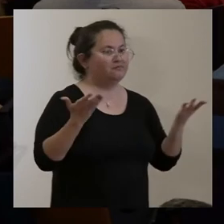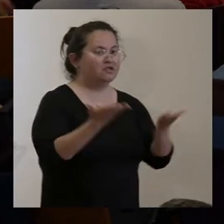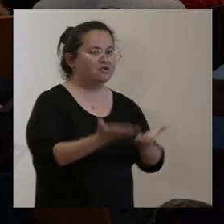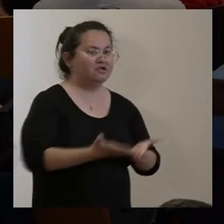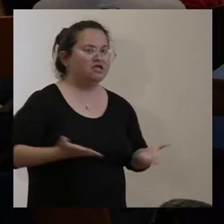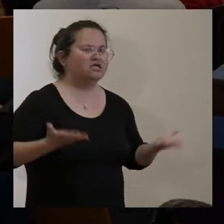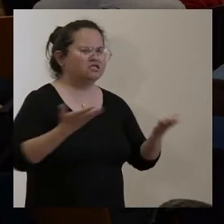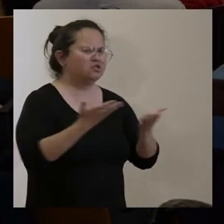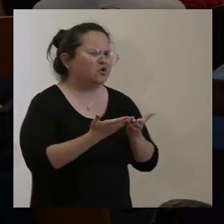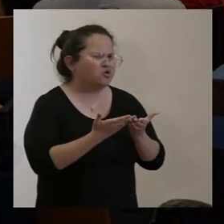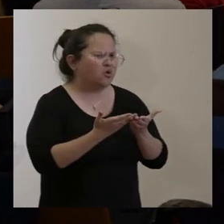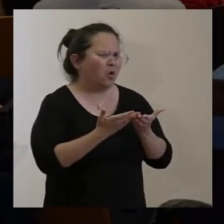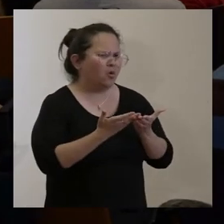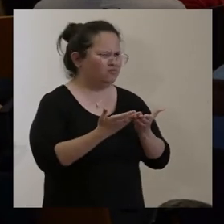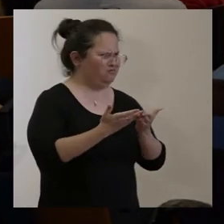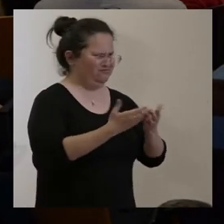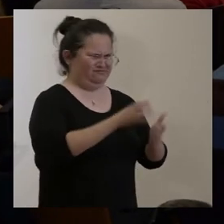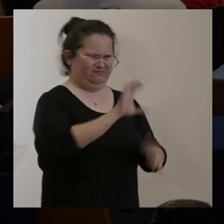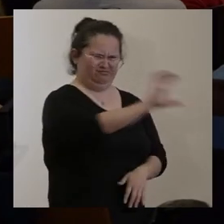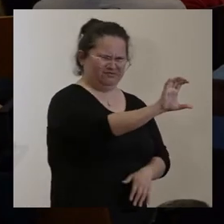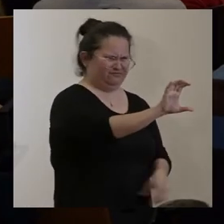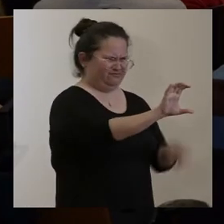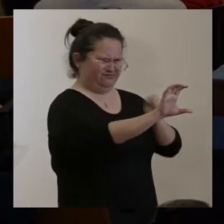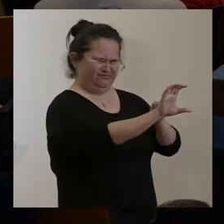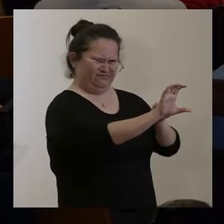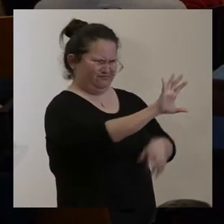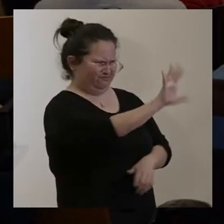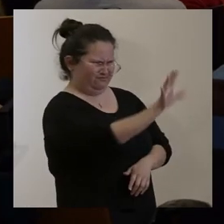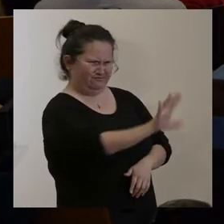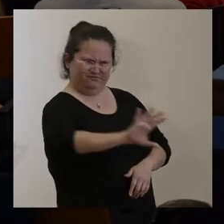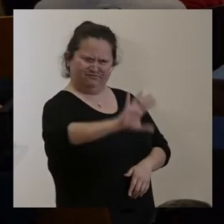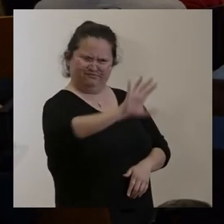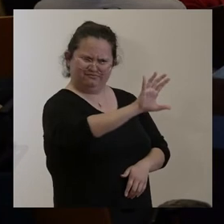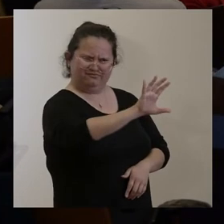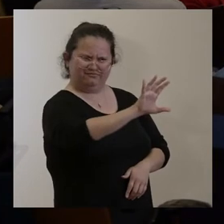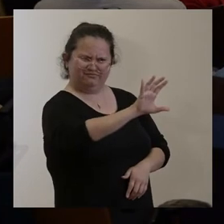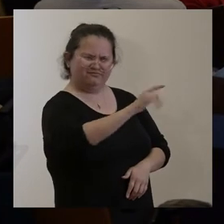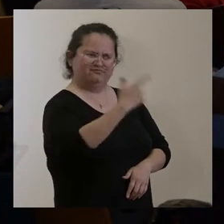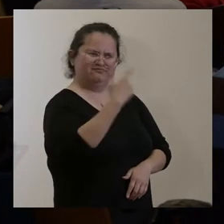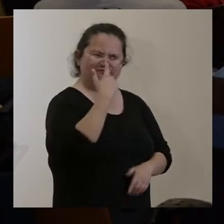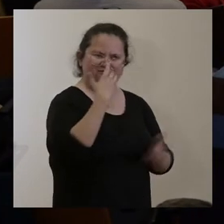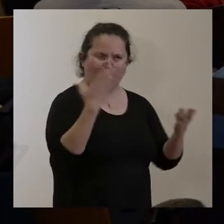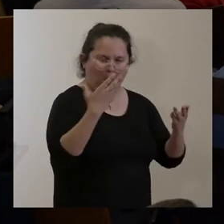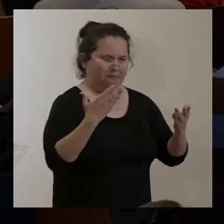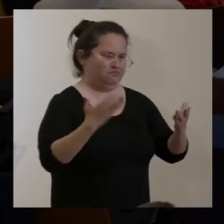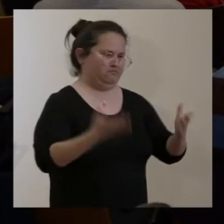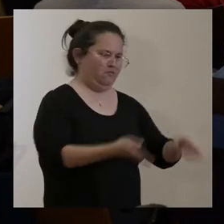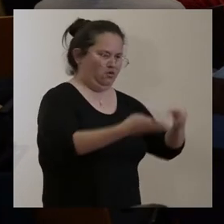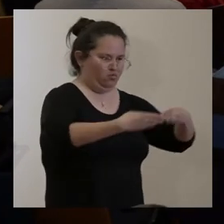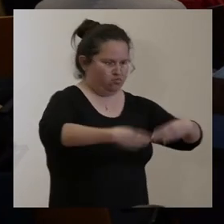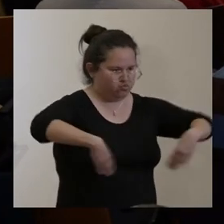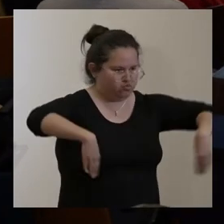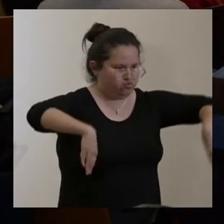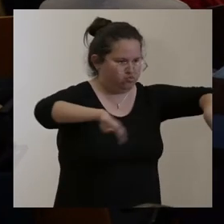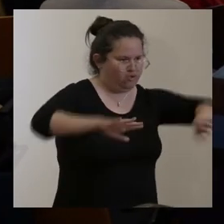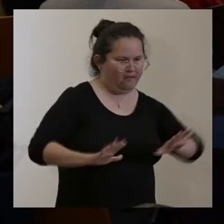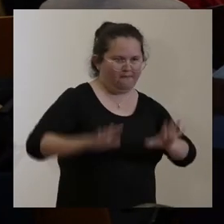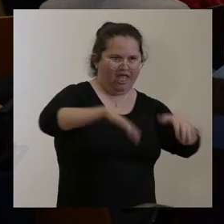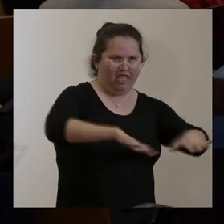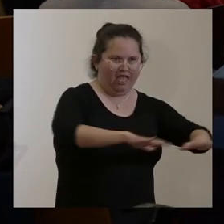Le cadre géographique de Malimbe. Il nous décrit une rade maritime dans un cadre